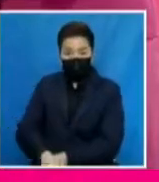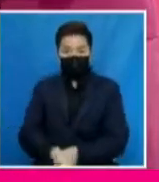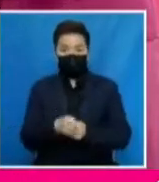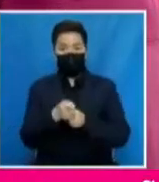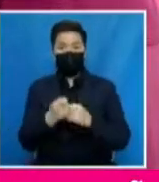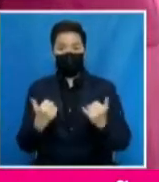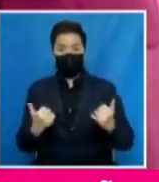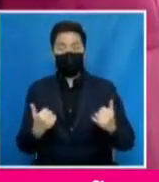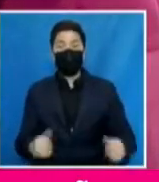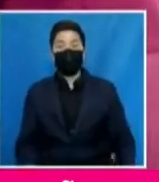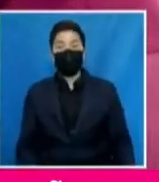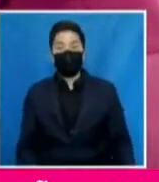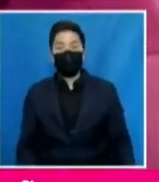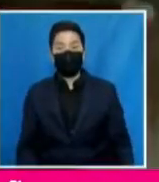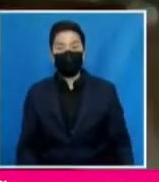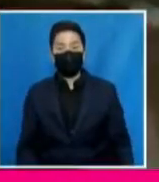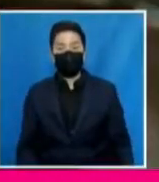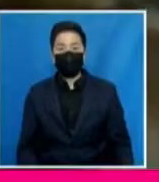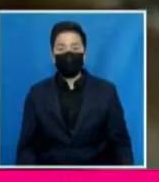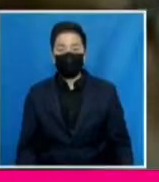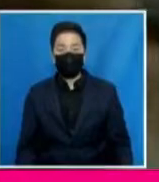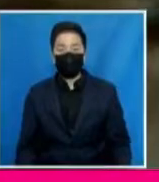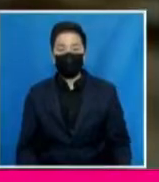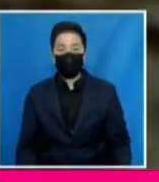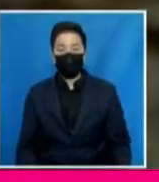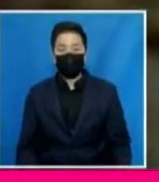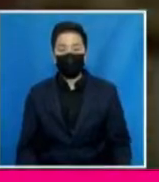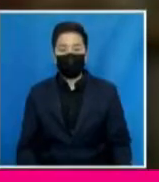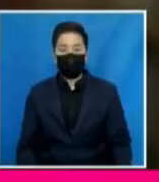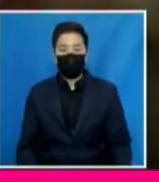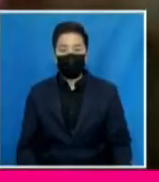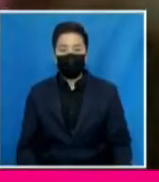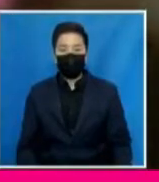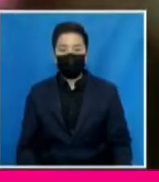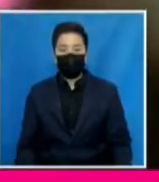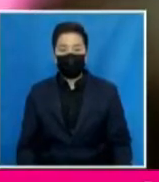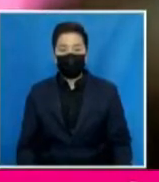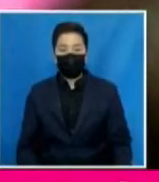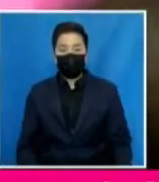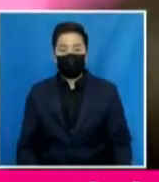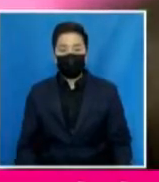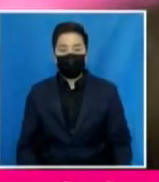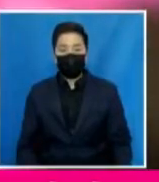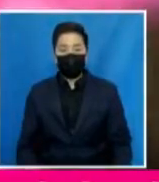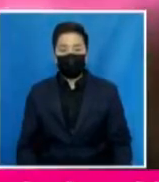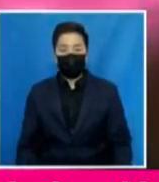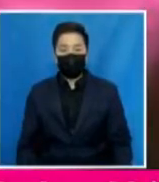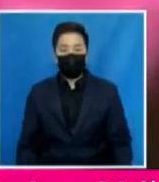เ